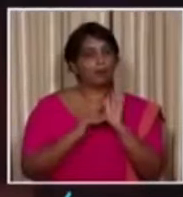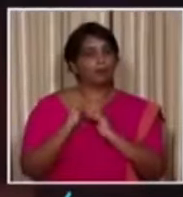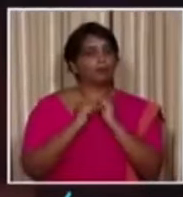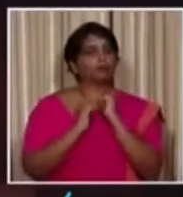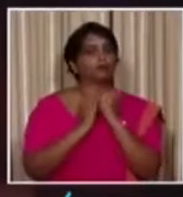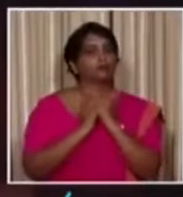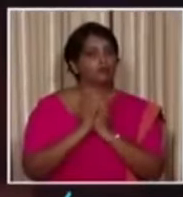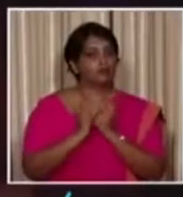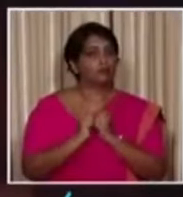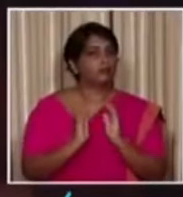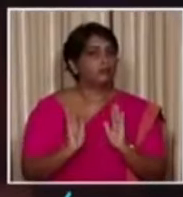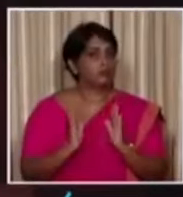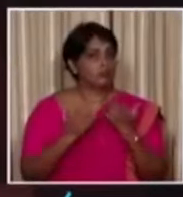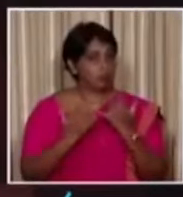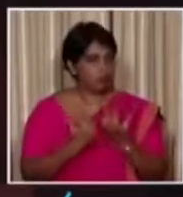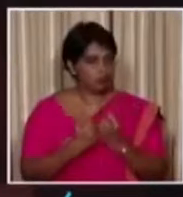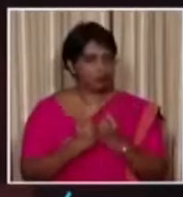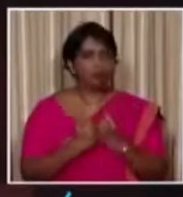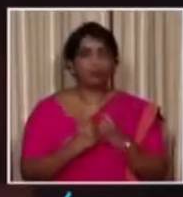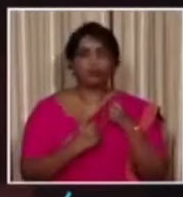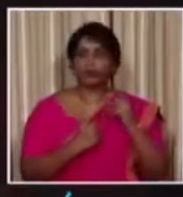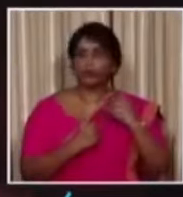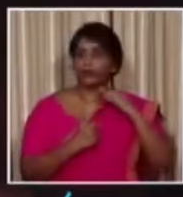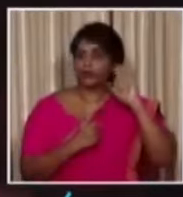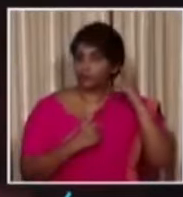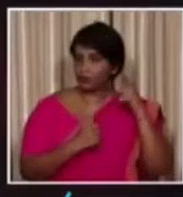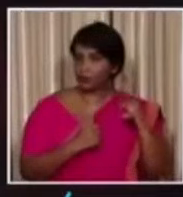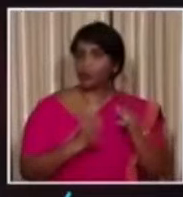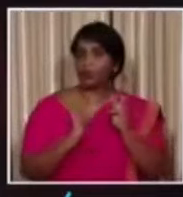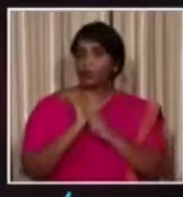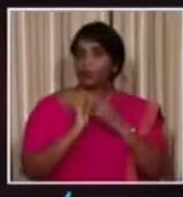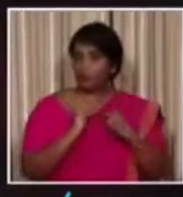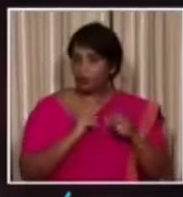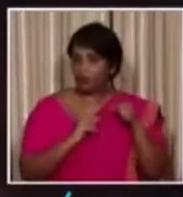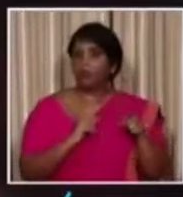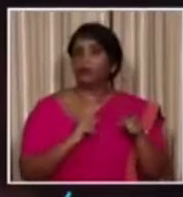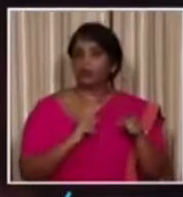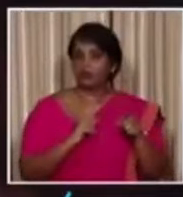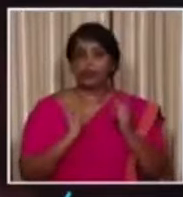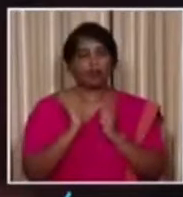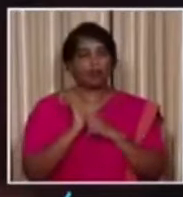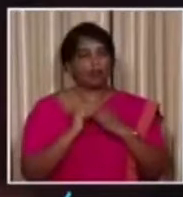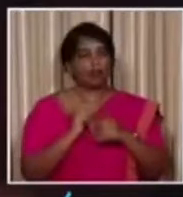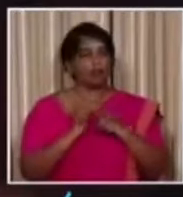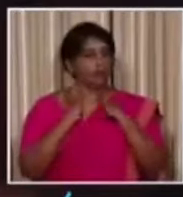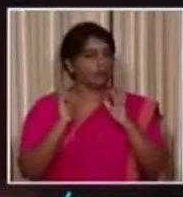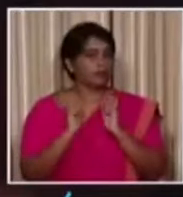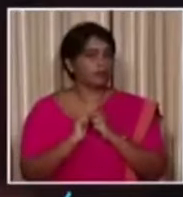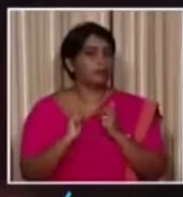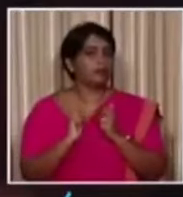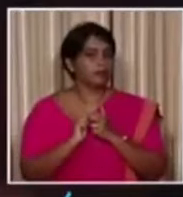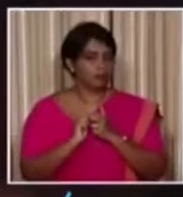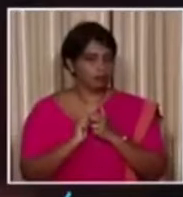වැඩසටහනක් ක්‍රියාත්මක කරන්නට ඕන. විශේෂයෙන්ම ශුද්‍ර මූල්‍ය ණය මර උගුලට